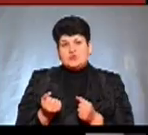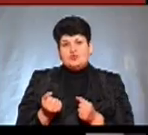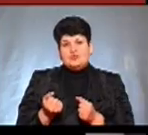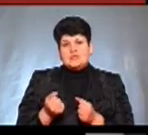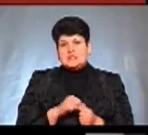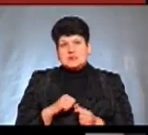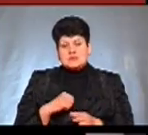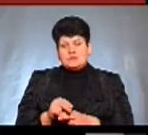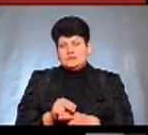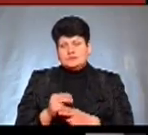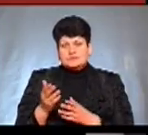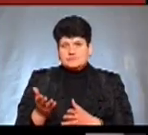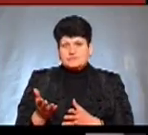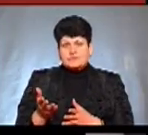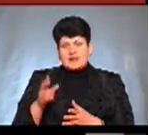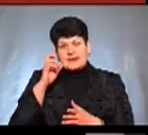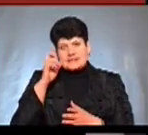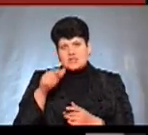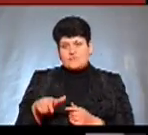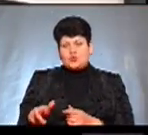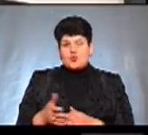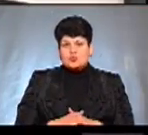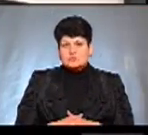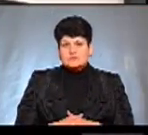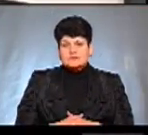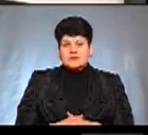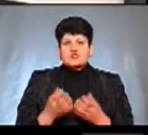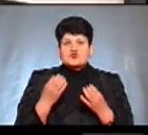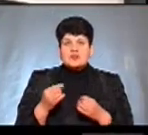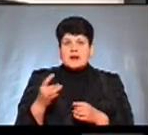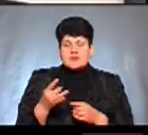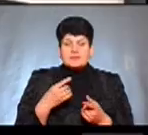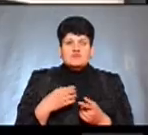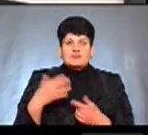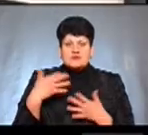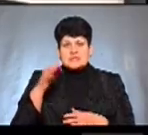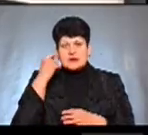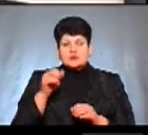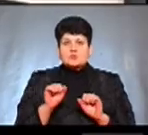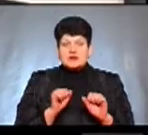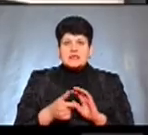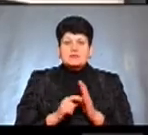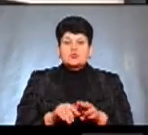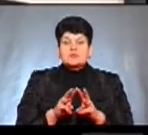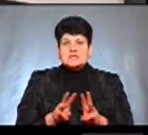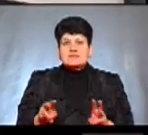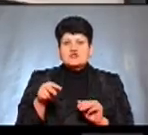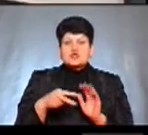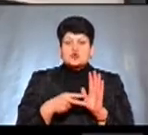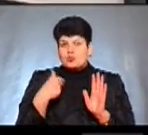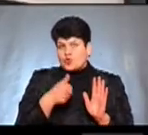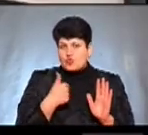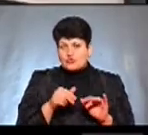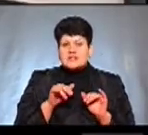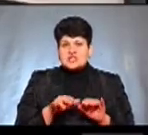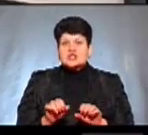свій? Як державну дорогу? Ну, ще раз, ми згадували сьогодні про розпорядження Кабміну від 2007 року. Тобто, діюче